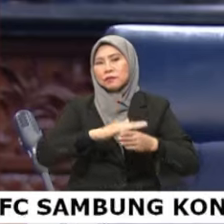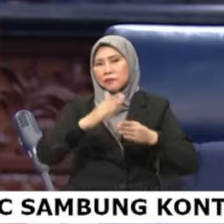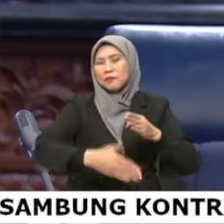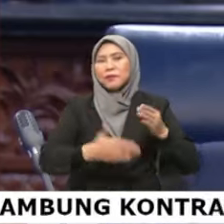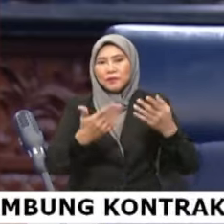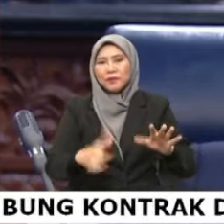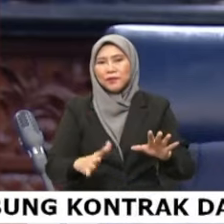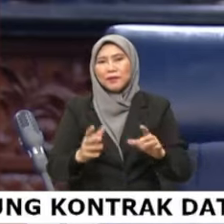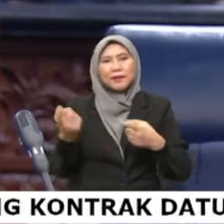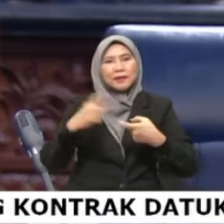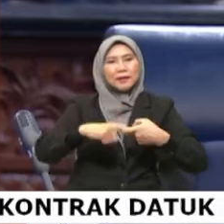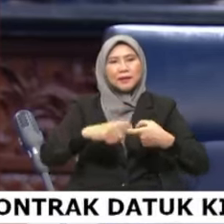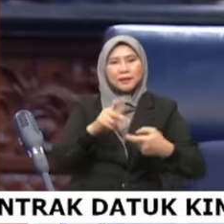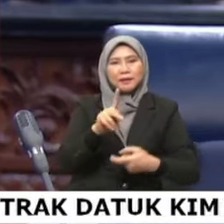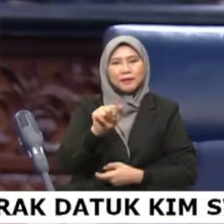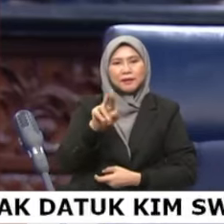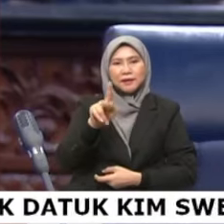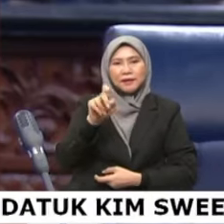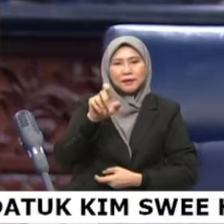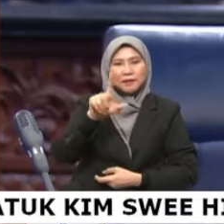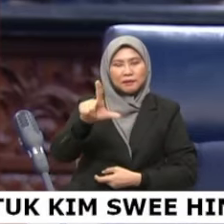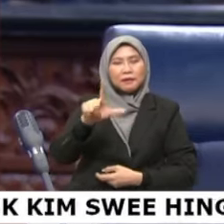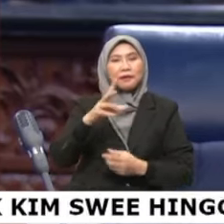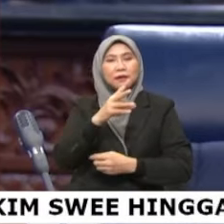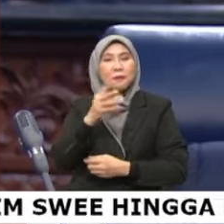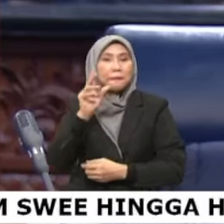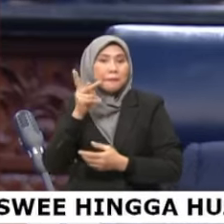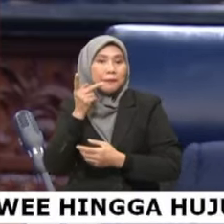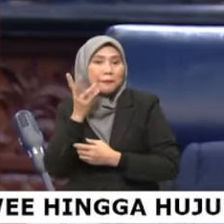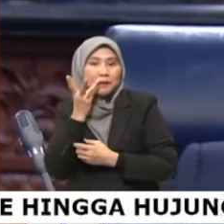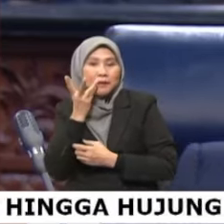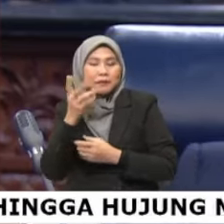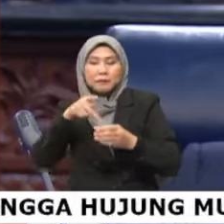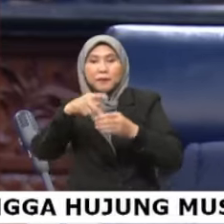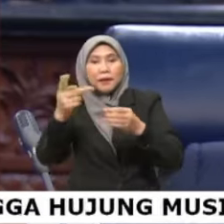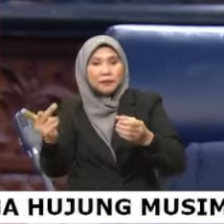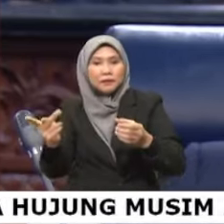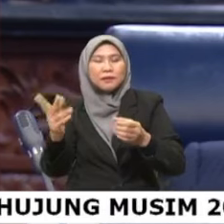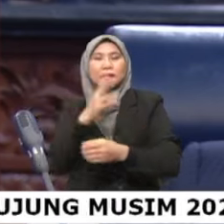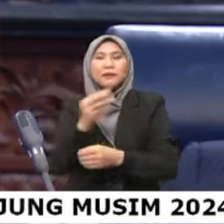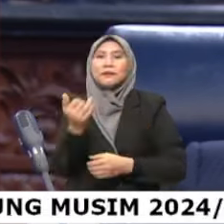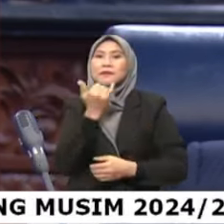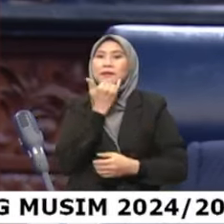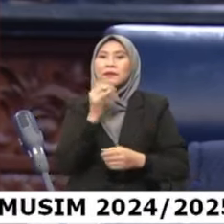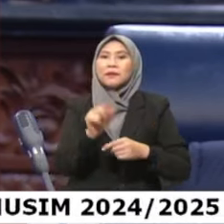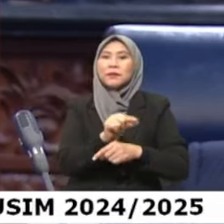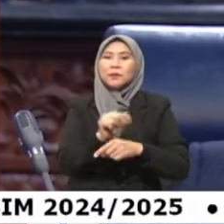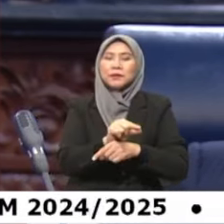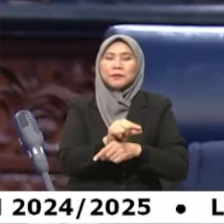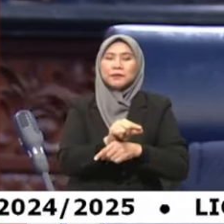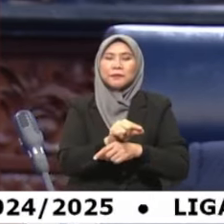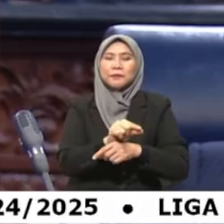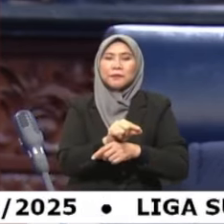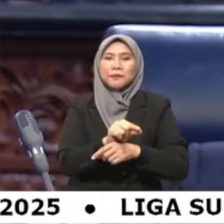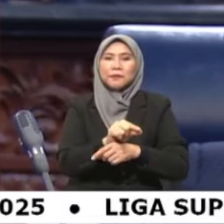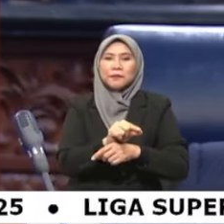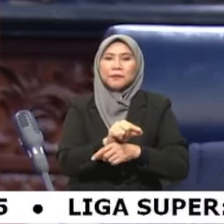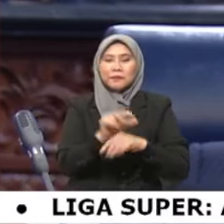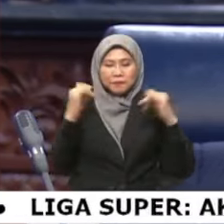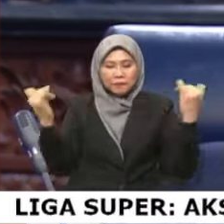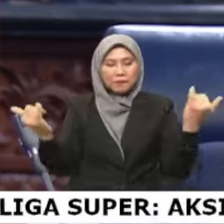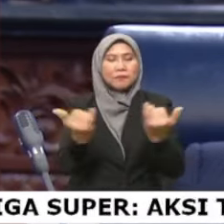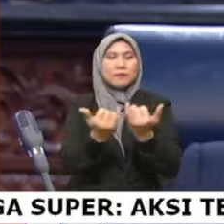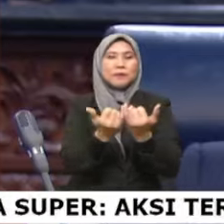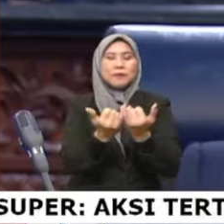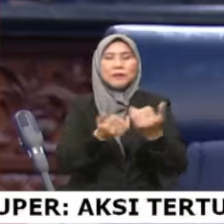berkenaan dengan kartel padi dan beras dan kemungkinan penyalahgunaan kedudukan dominan mana-mana